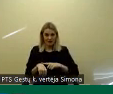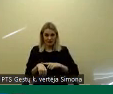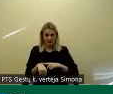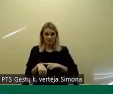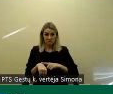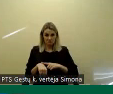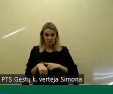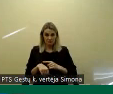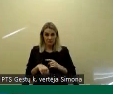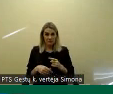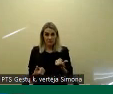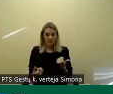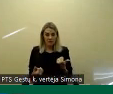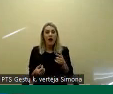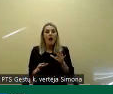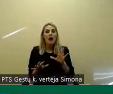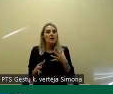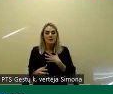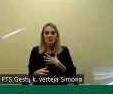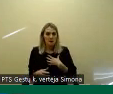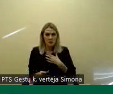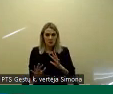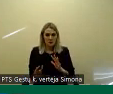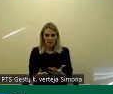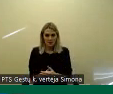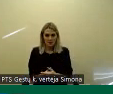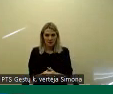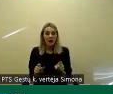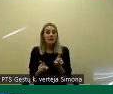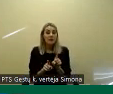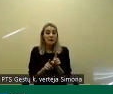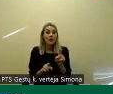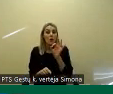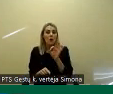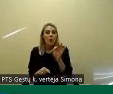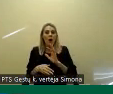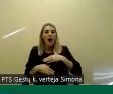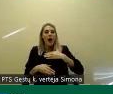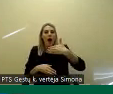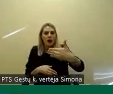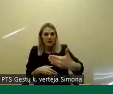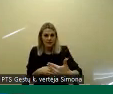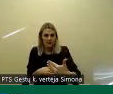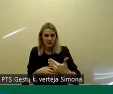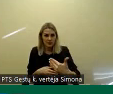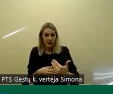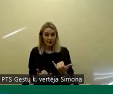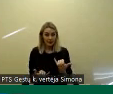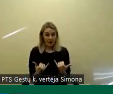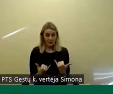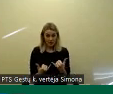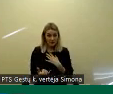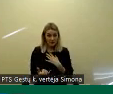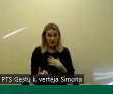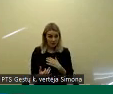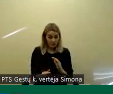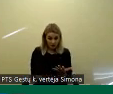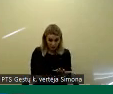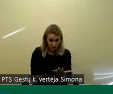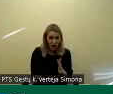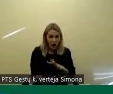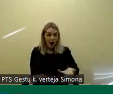na, atsižvelgiant į įvairias perspektyvas, tai kas aktualu čia ir dabar, artimiausio